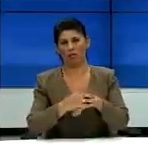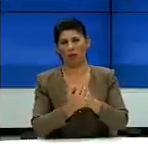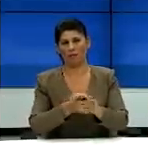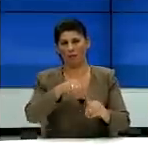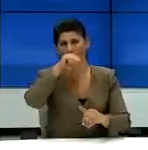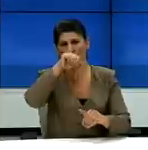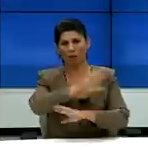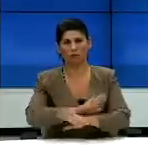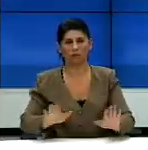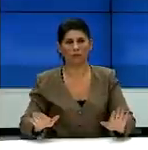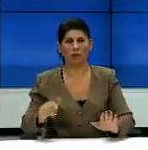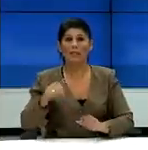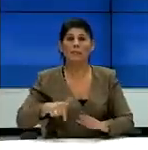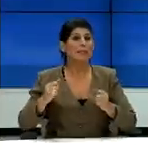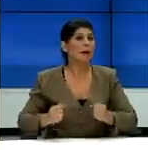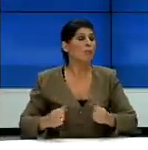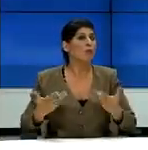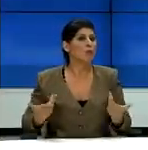πού βρισκόμαστε?